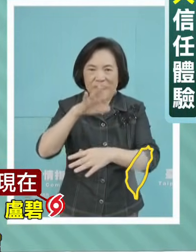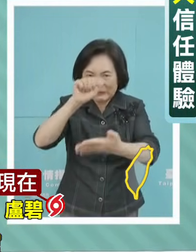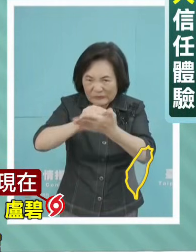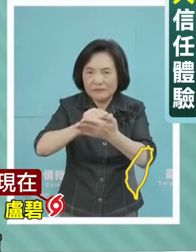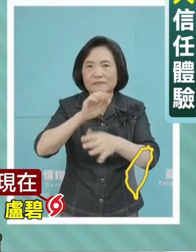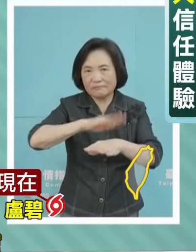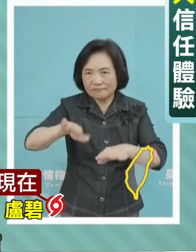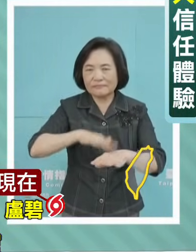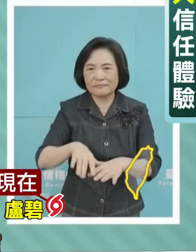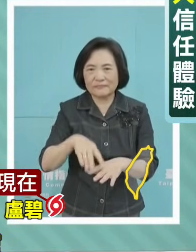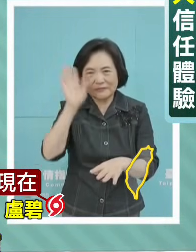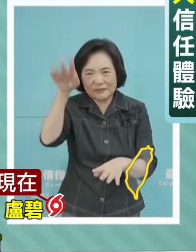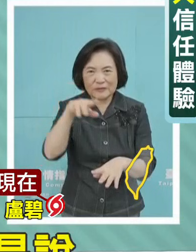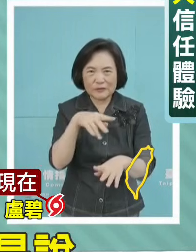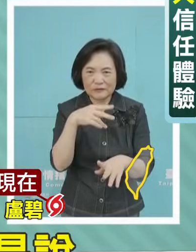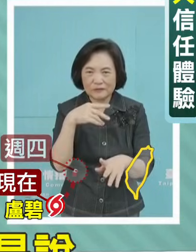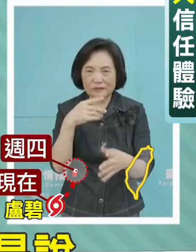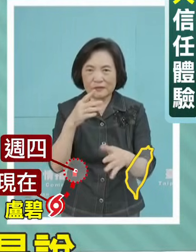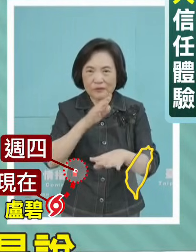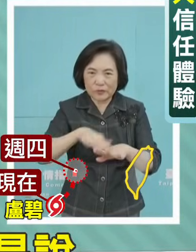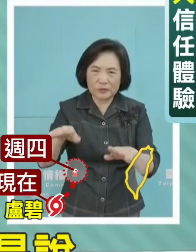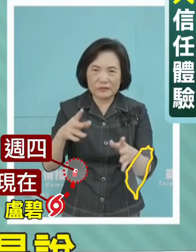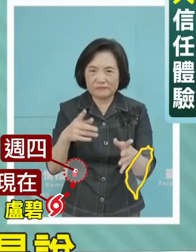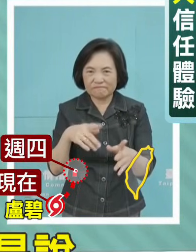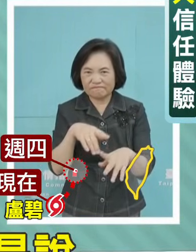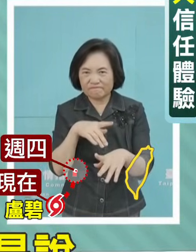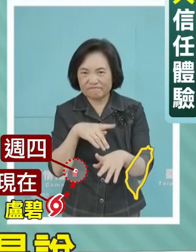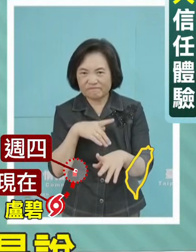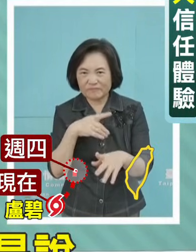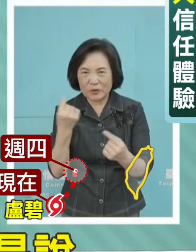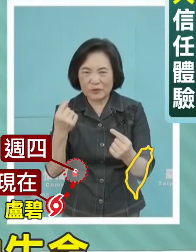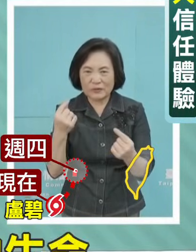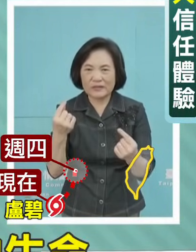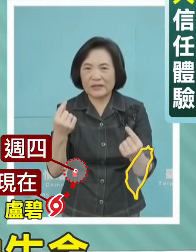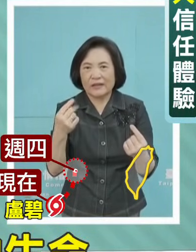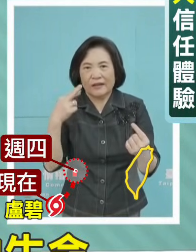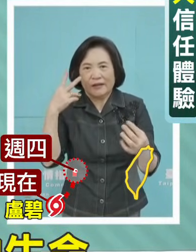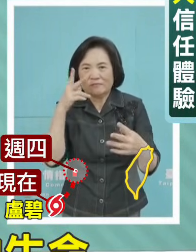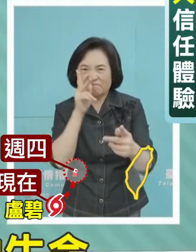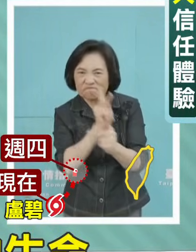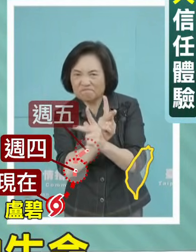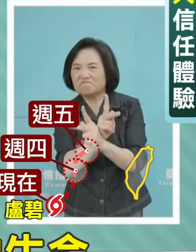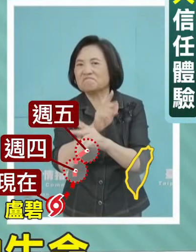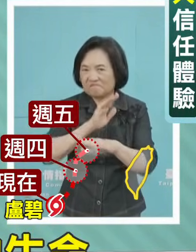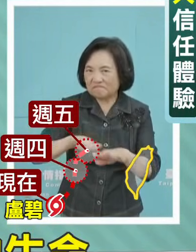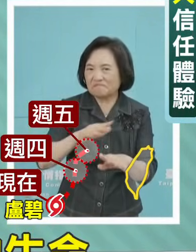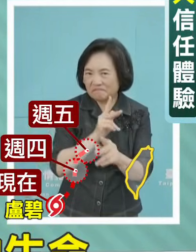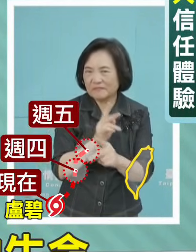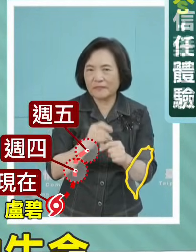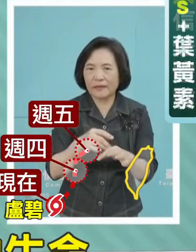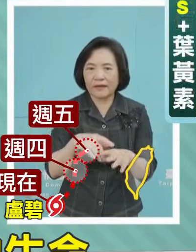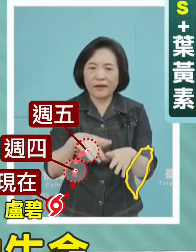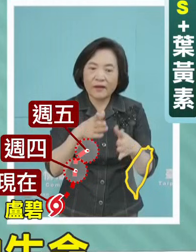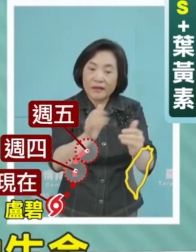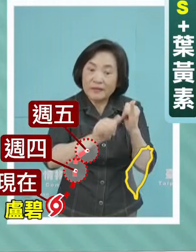很严重的账，会记在老百姓的心中，就是说你到底是有没有把人民的生命